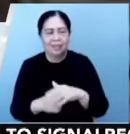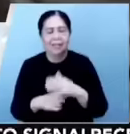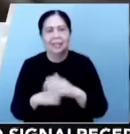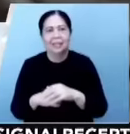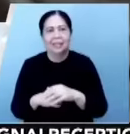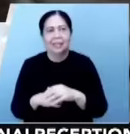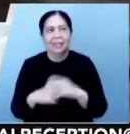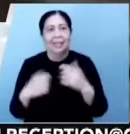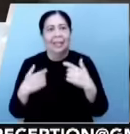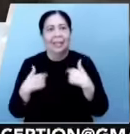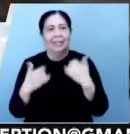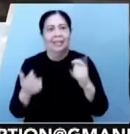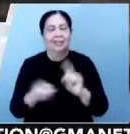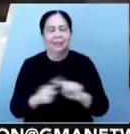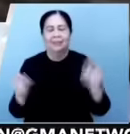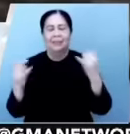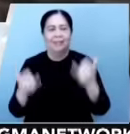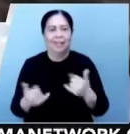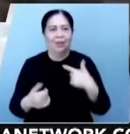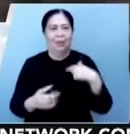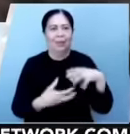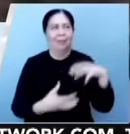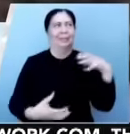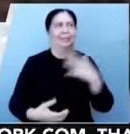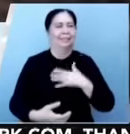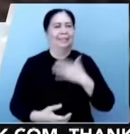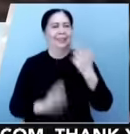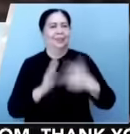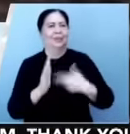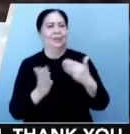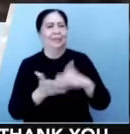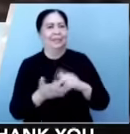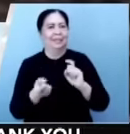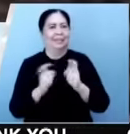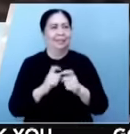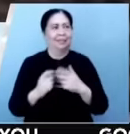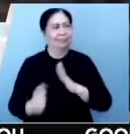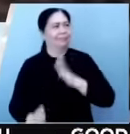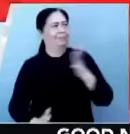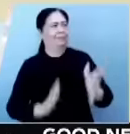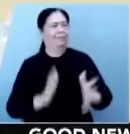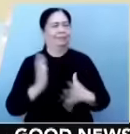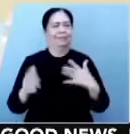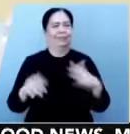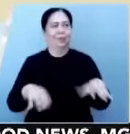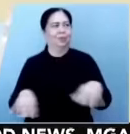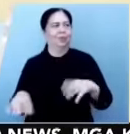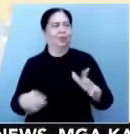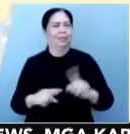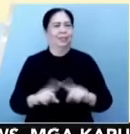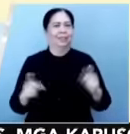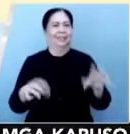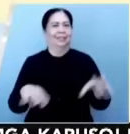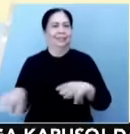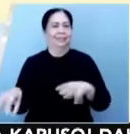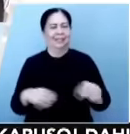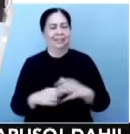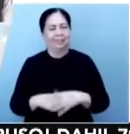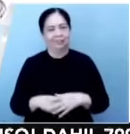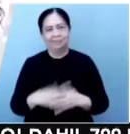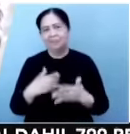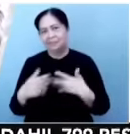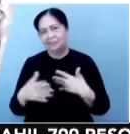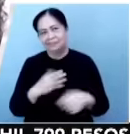amin. So kailangan ko na naman mas maging galante, kumbaga yung galawan ko iba naman. Sa kabila ng pagiging busy